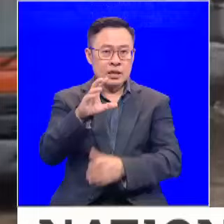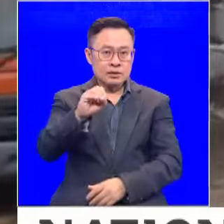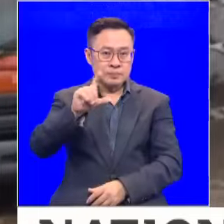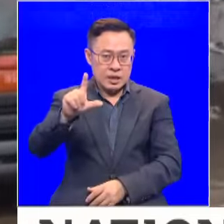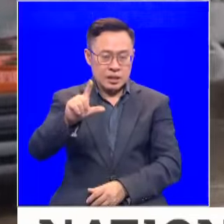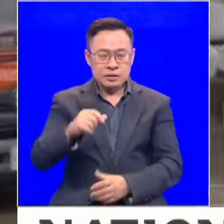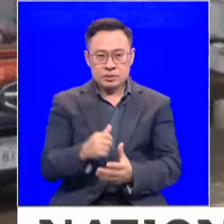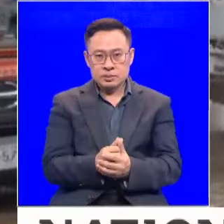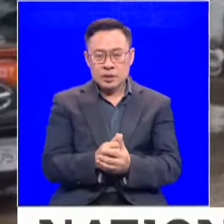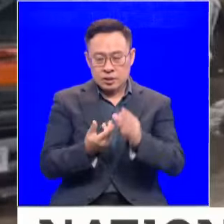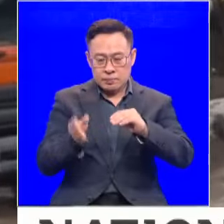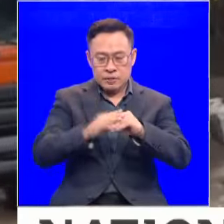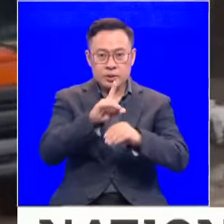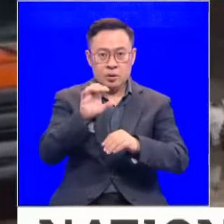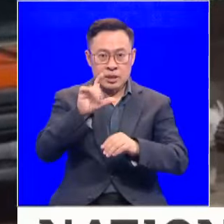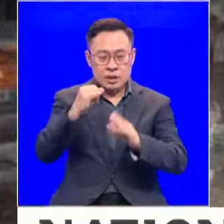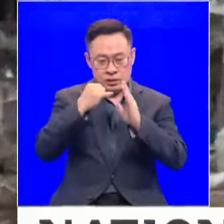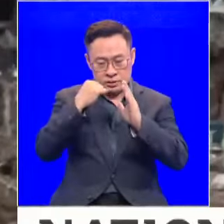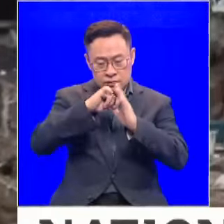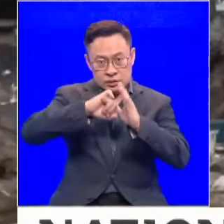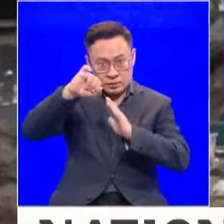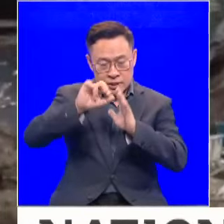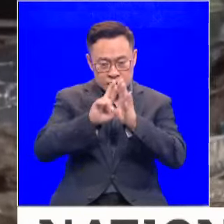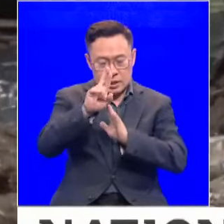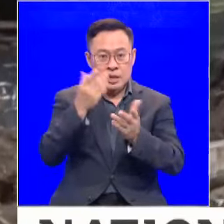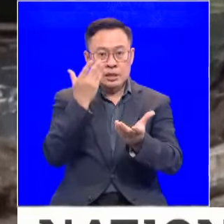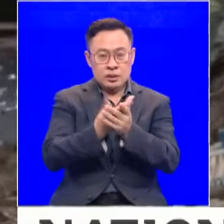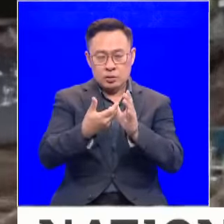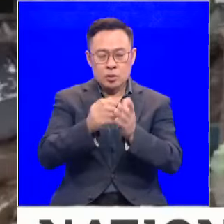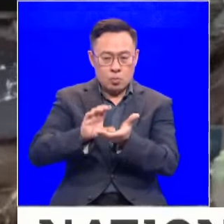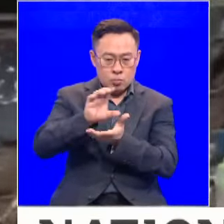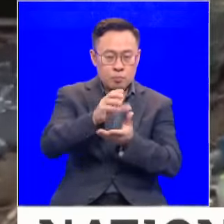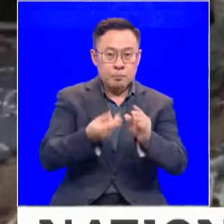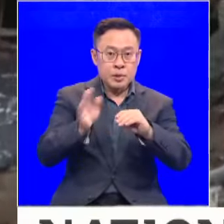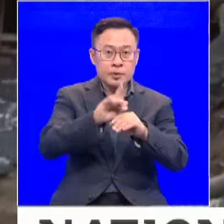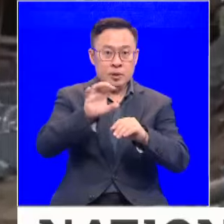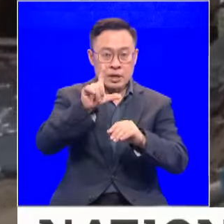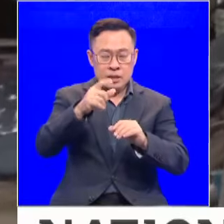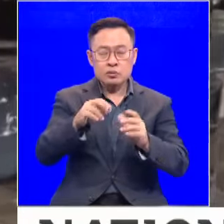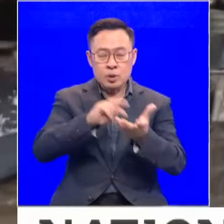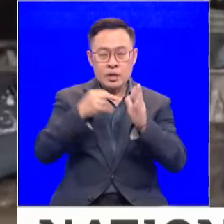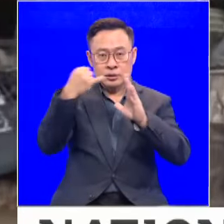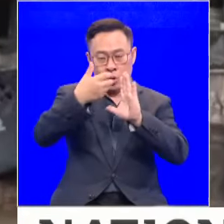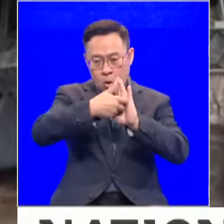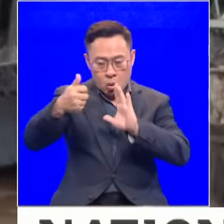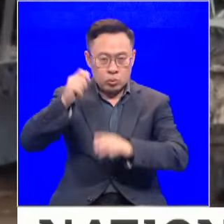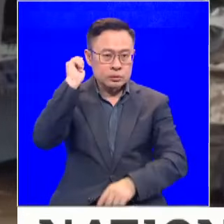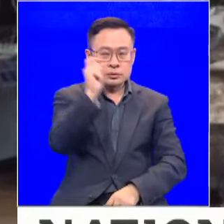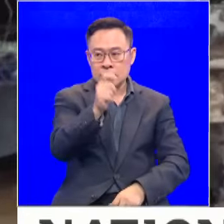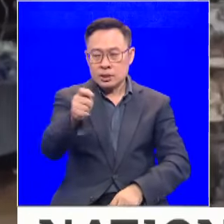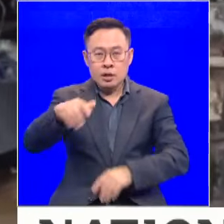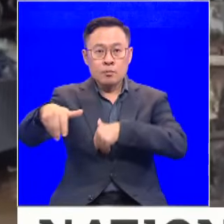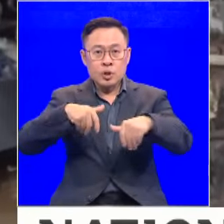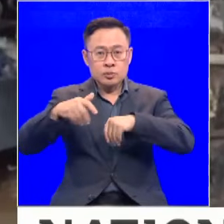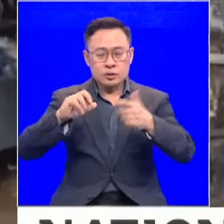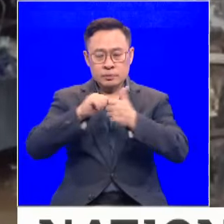อีก 100ล้านซึ่งจังหวัดก็สามารถเบิกจ่ายนำไปช่วยเหลือเยียวยาดูแลรักษาบ้านเรือนหรือว่าซ่อมแซมในจุดที่มี